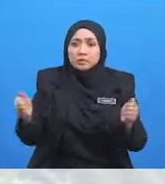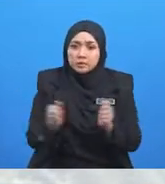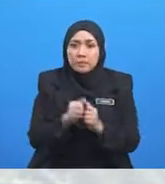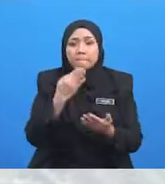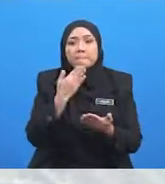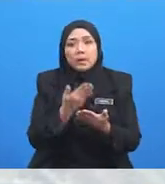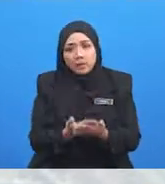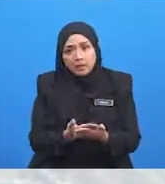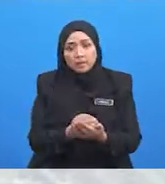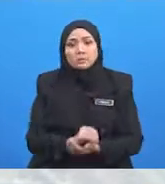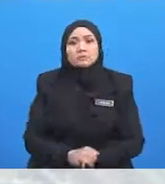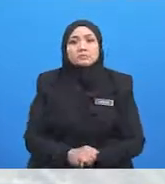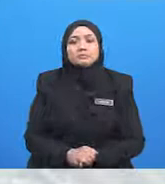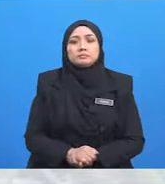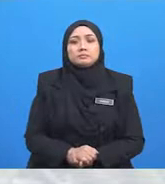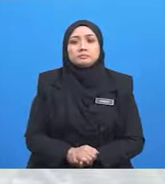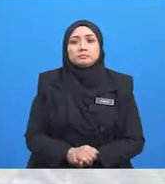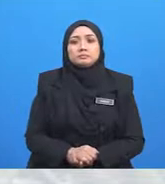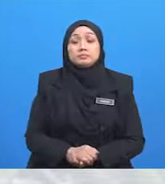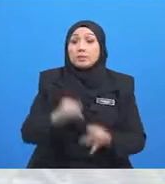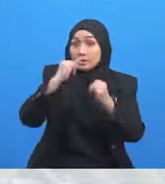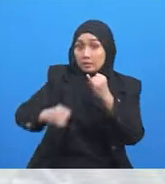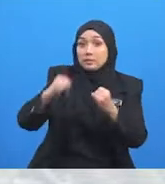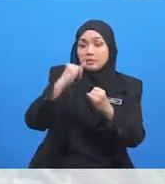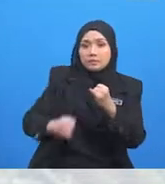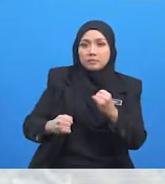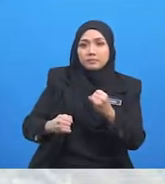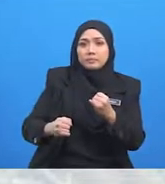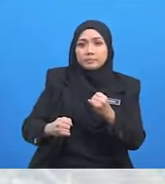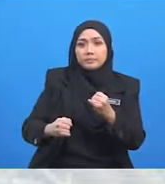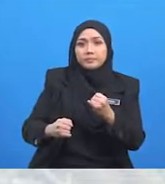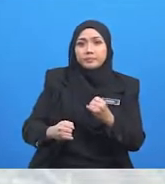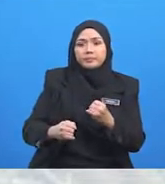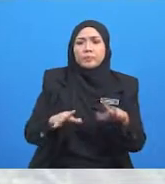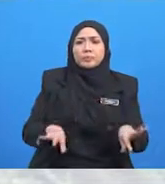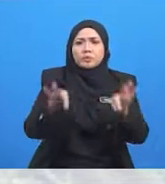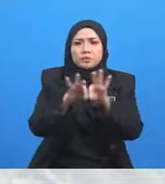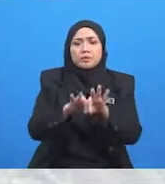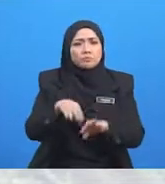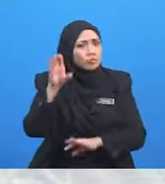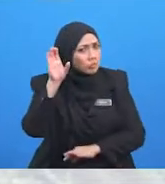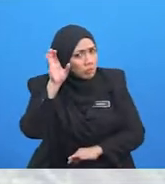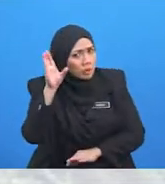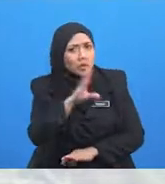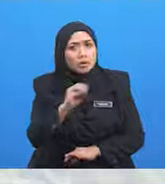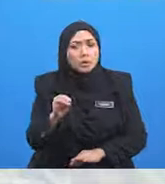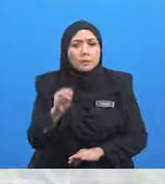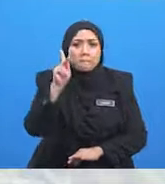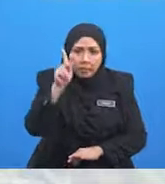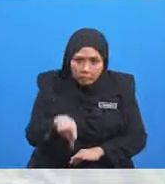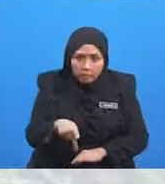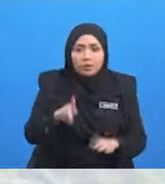baik. Dan persoalan terakhir, pentingnya mendengar dan